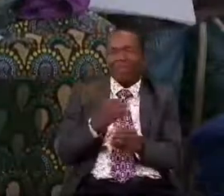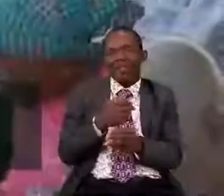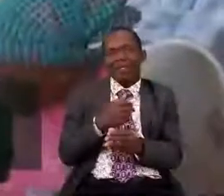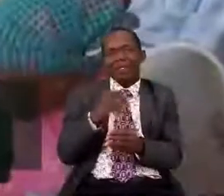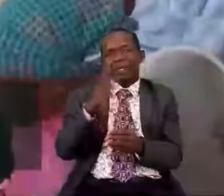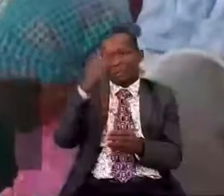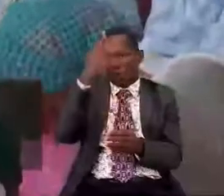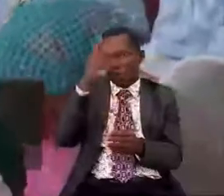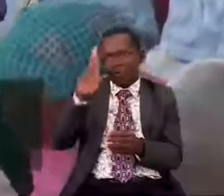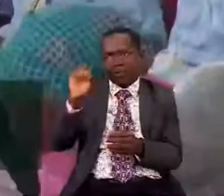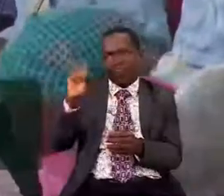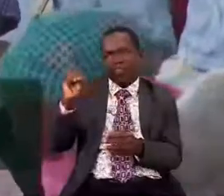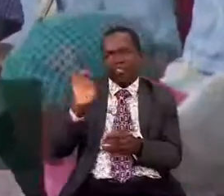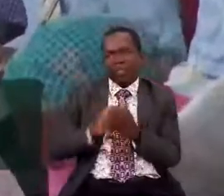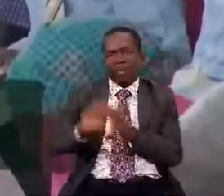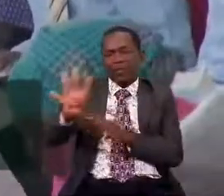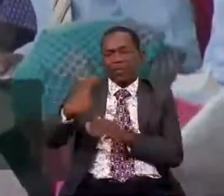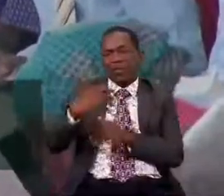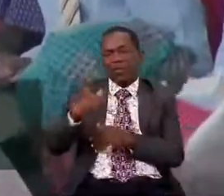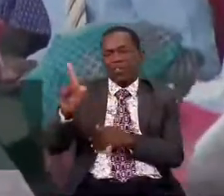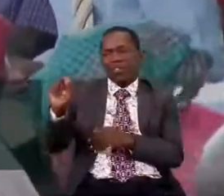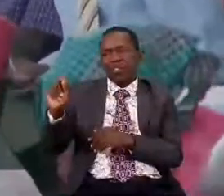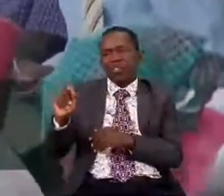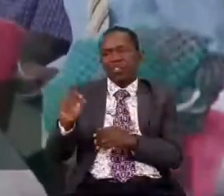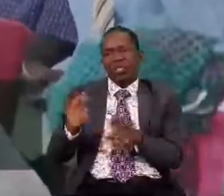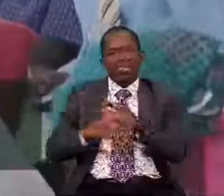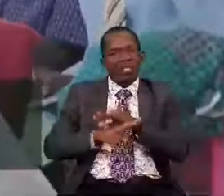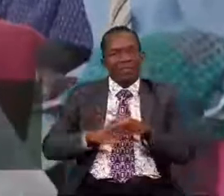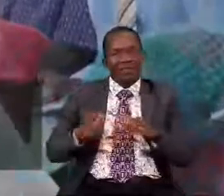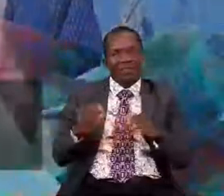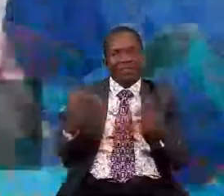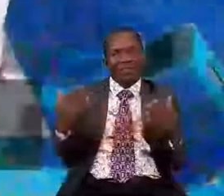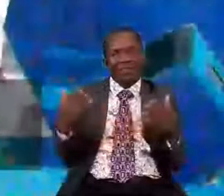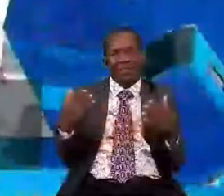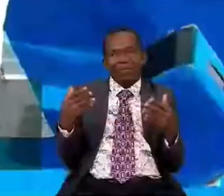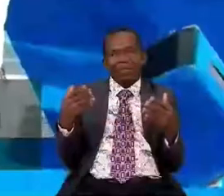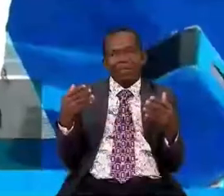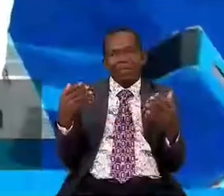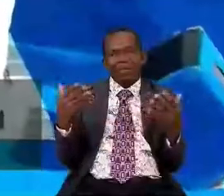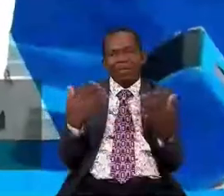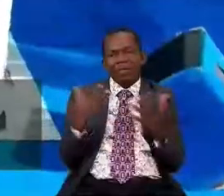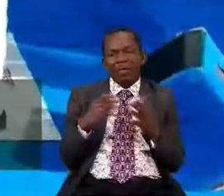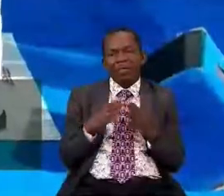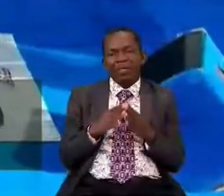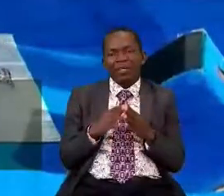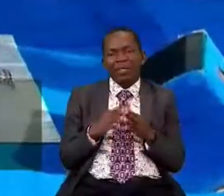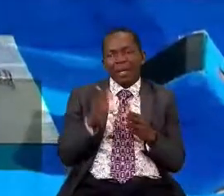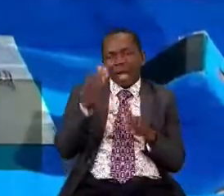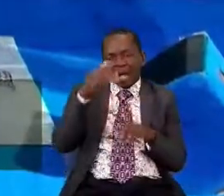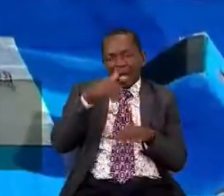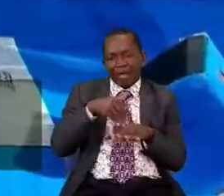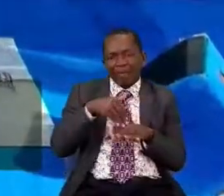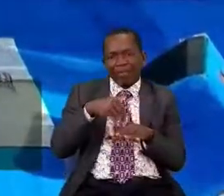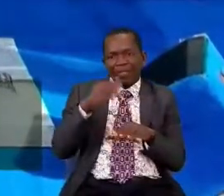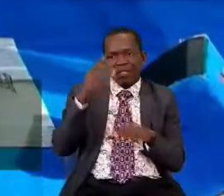point par incrédulité au sujet de la promesse de Dieu. Il ne douta point, pas incrédulité au sujet de la promesse de Dieu. Les